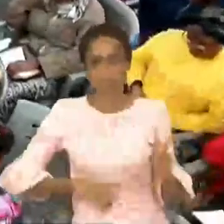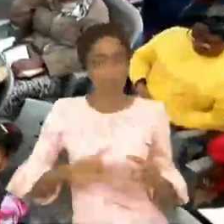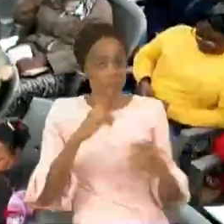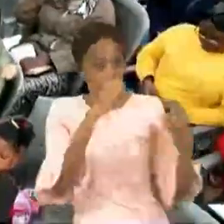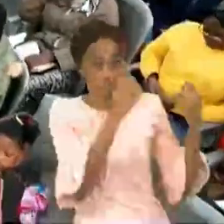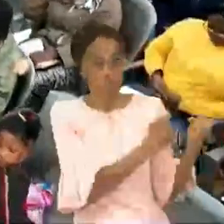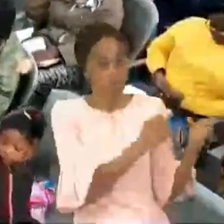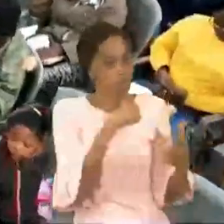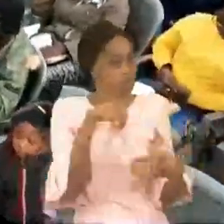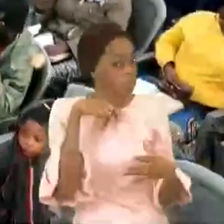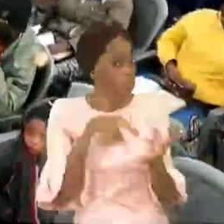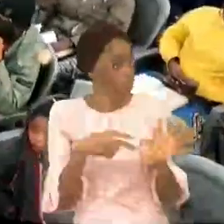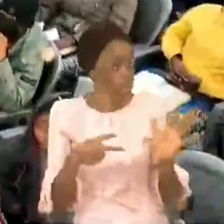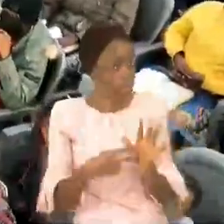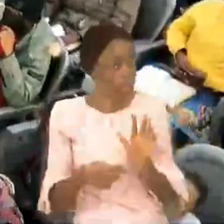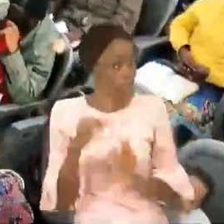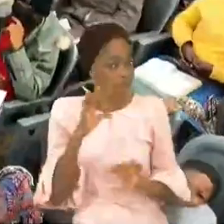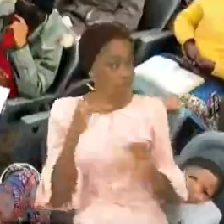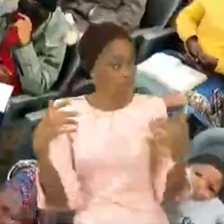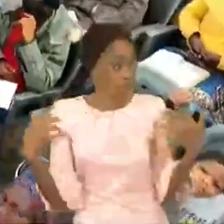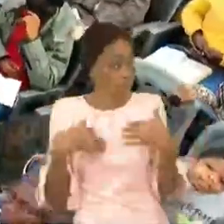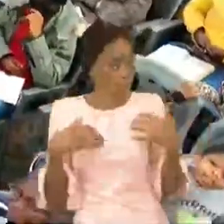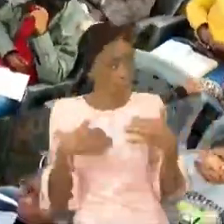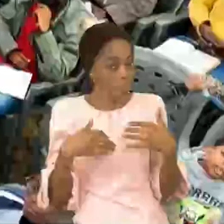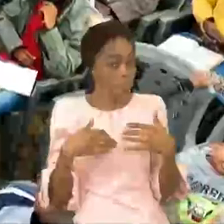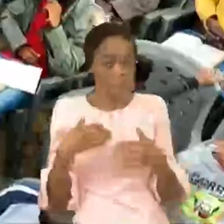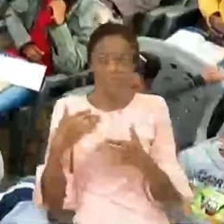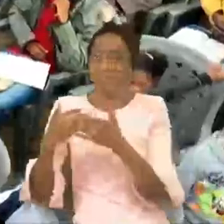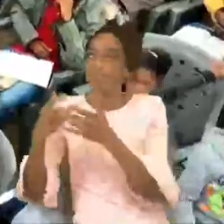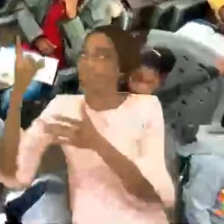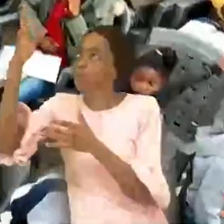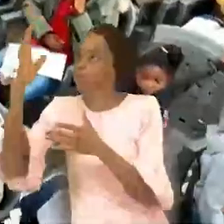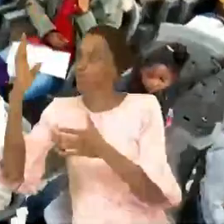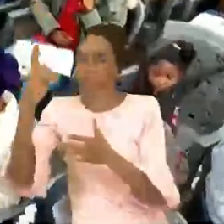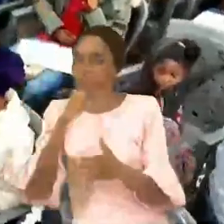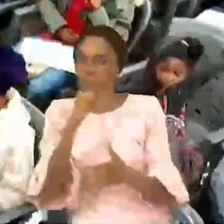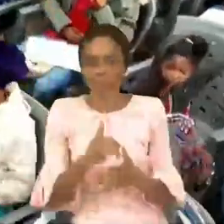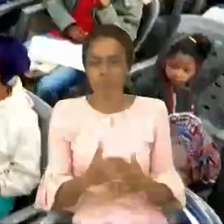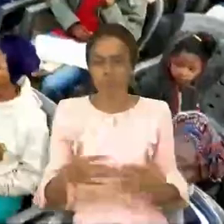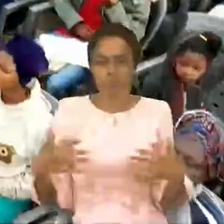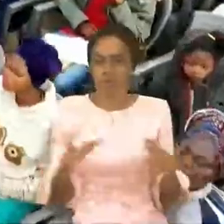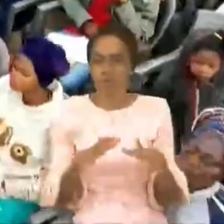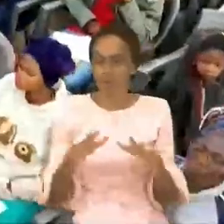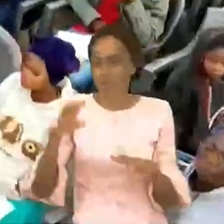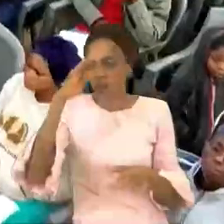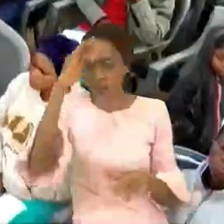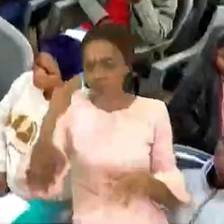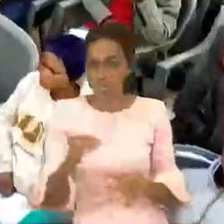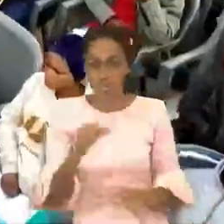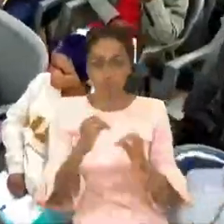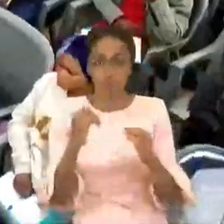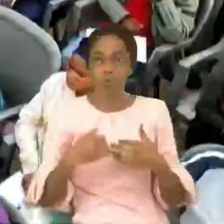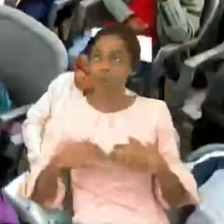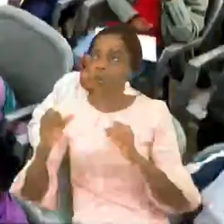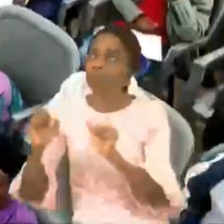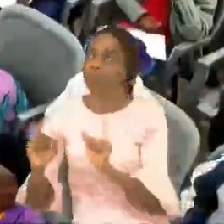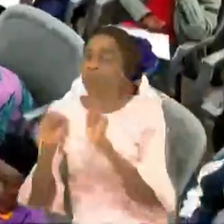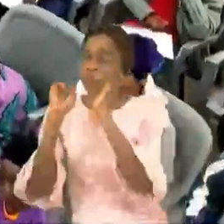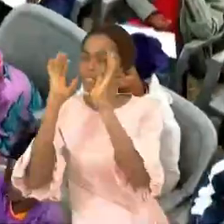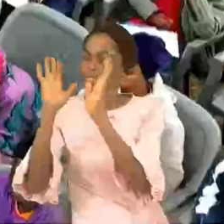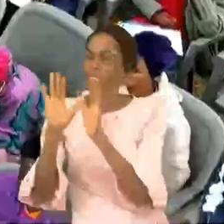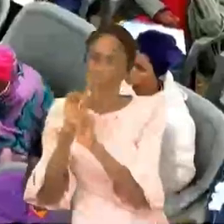veut dire que si tu avais tremblé devant Dieu, tu ne vas plus trembler devant un homme. Si tu t'es déjà